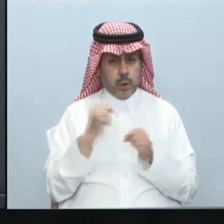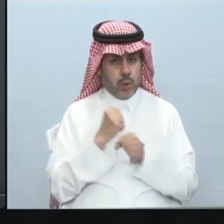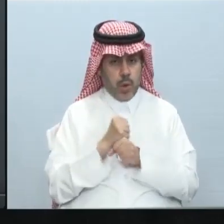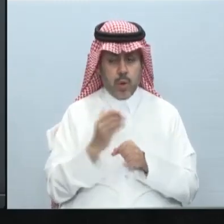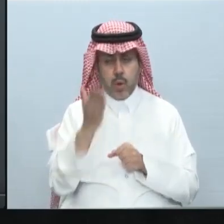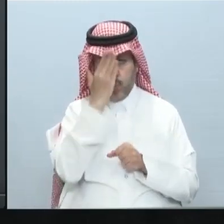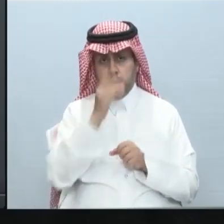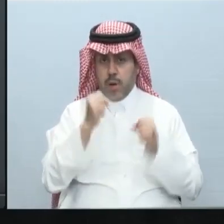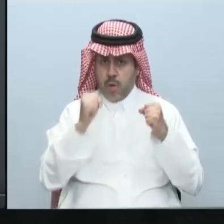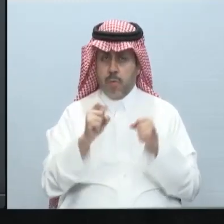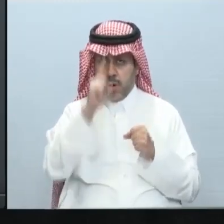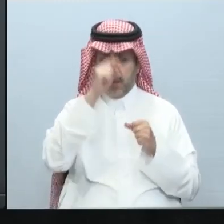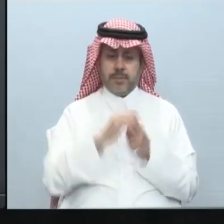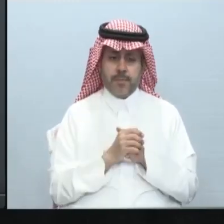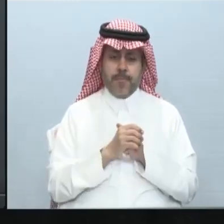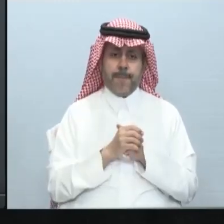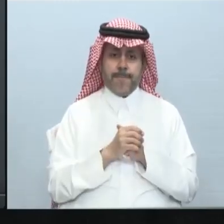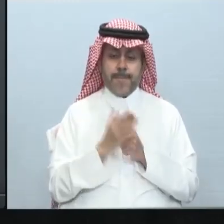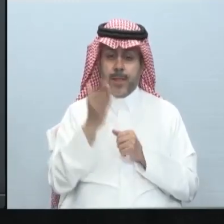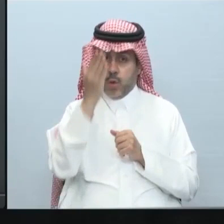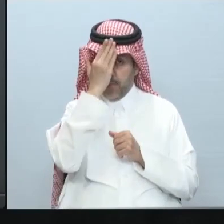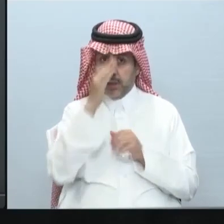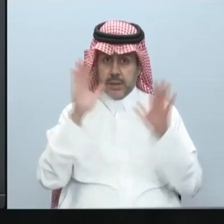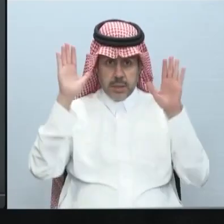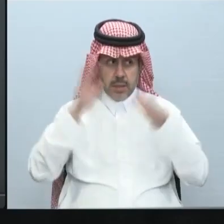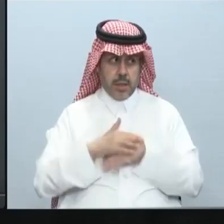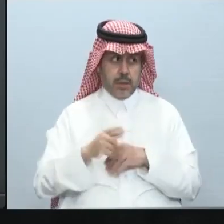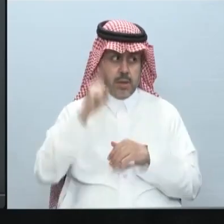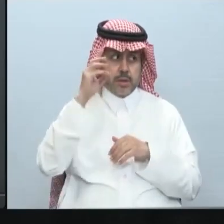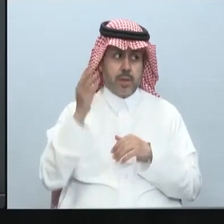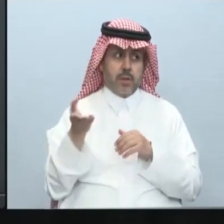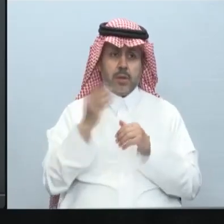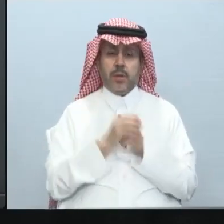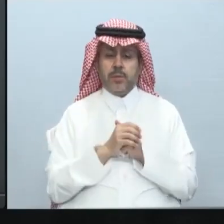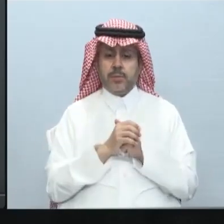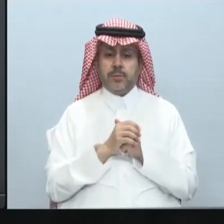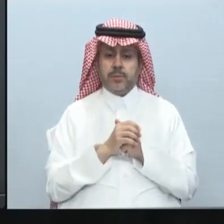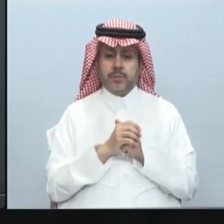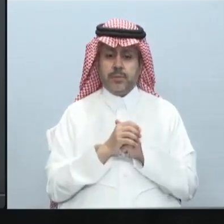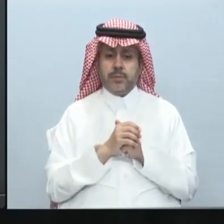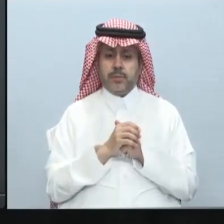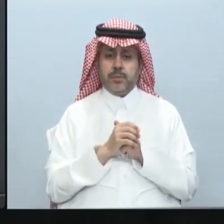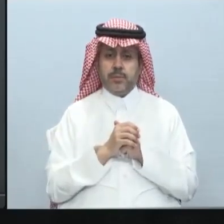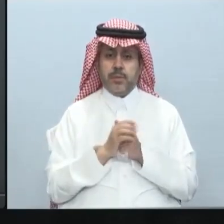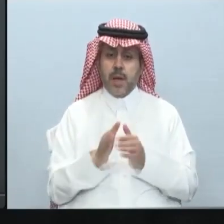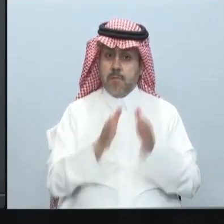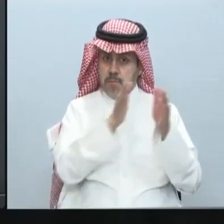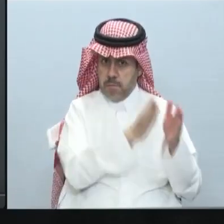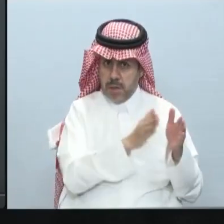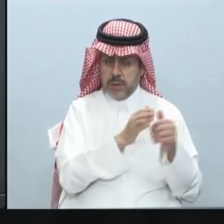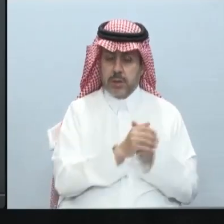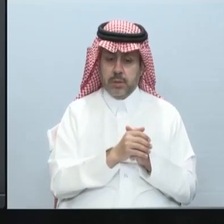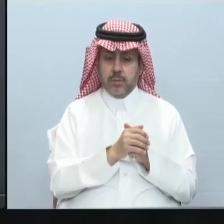العبوديه العظمى في عباده الصلاه لله سبحانه وتعالى بعد ان نا درسنا اخواني